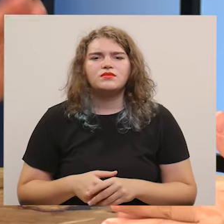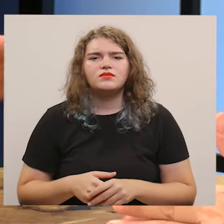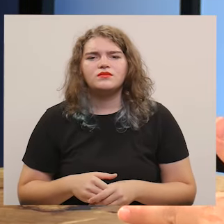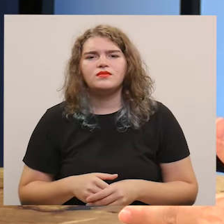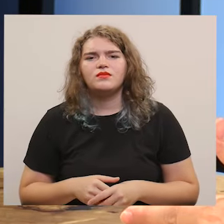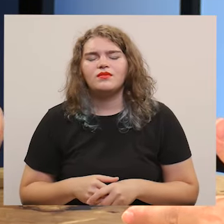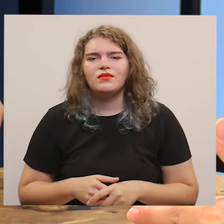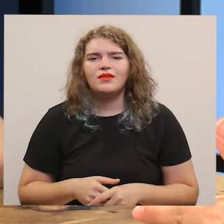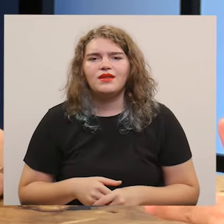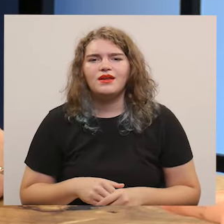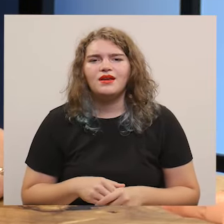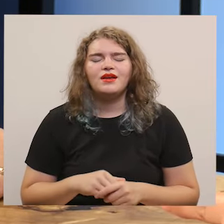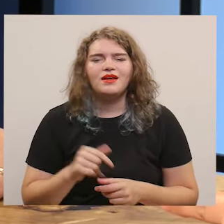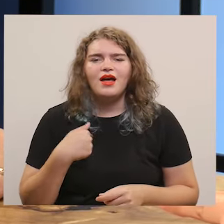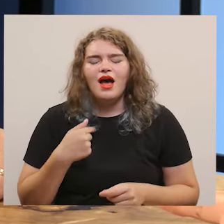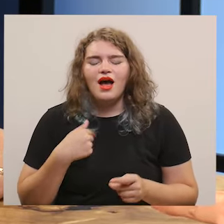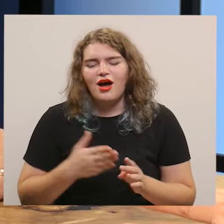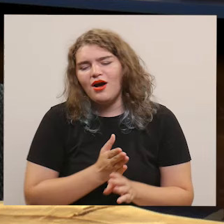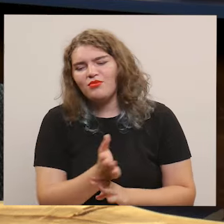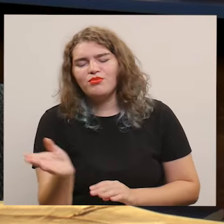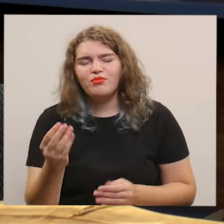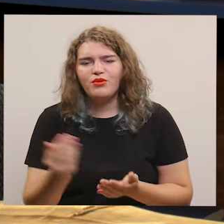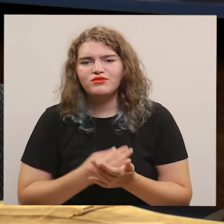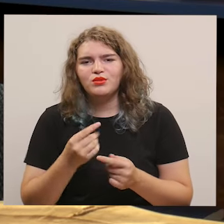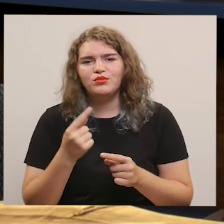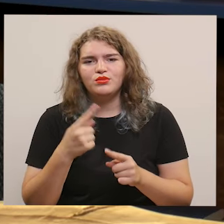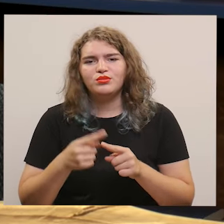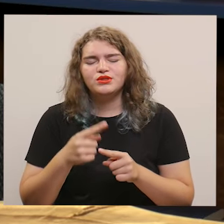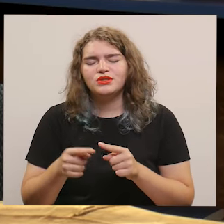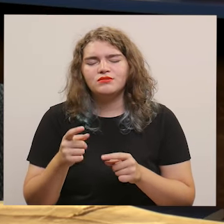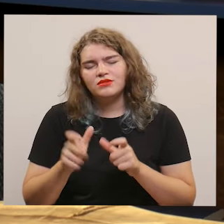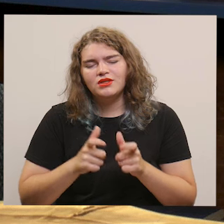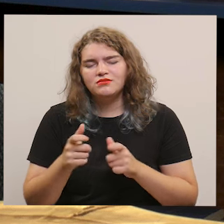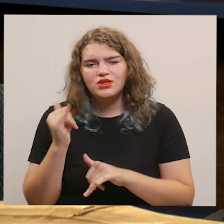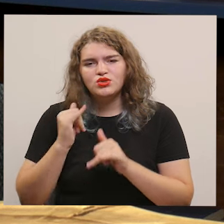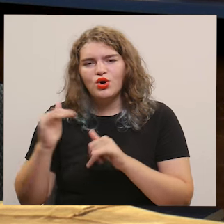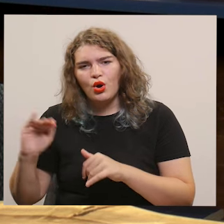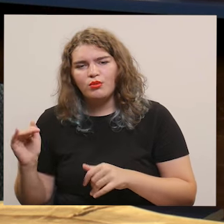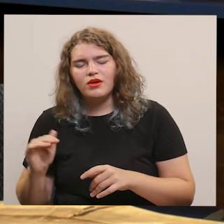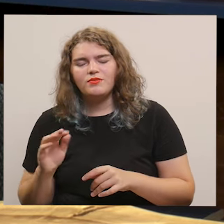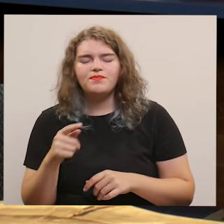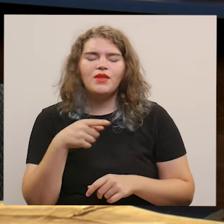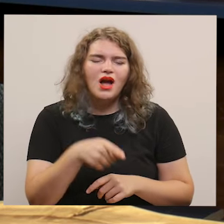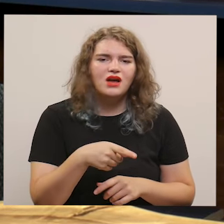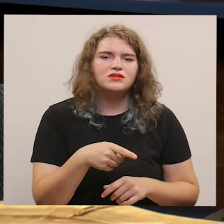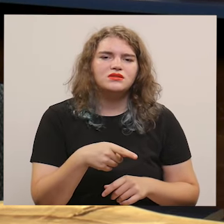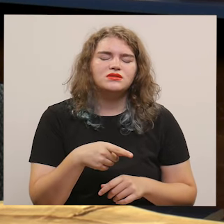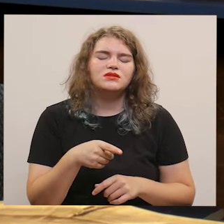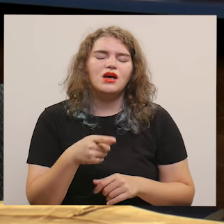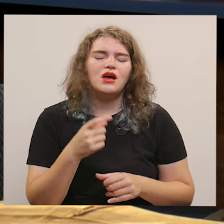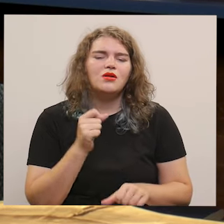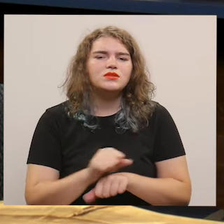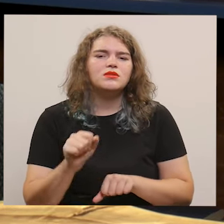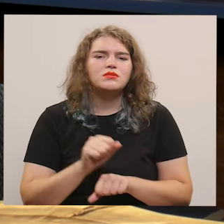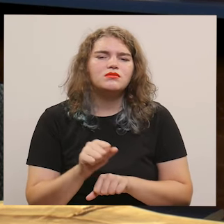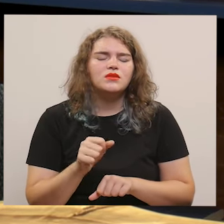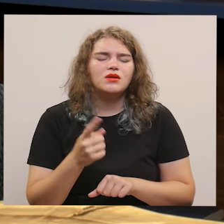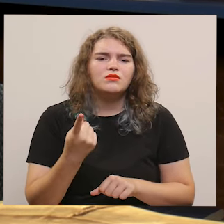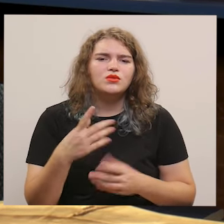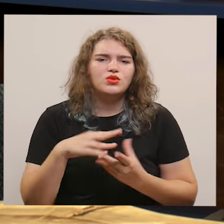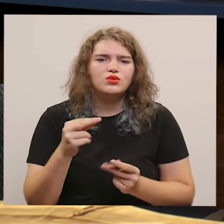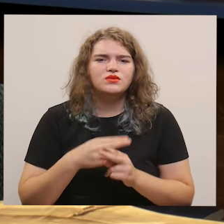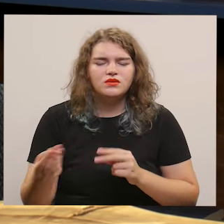Eu te-am făcut să deviezi, așa că... Așa, foarte bine atunci. Asta mi-a așa pus pe inimă Duhul Sfânt: